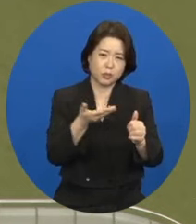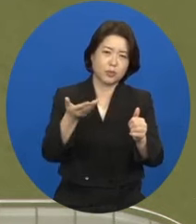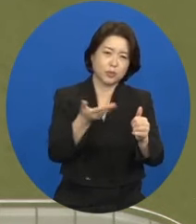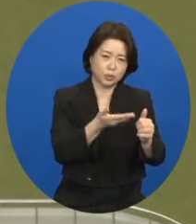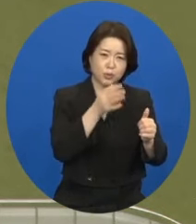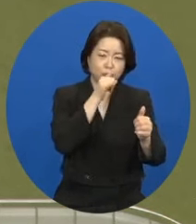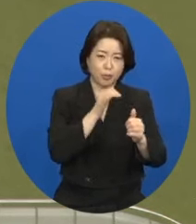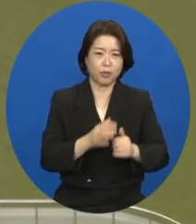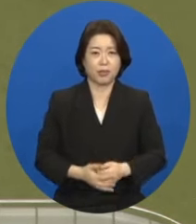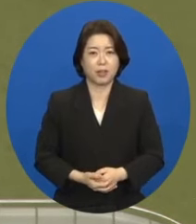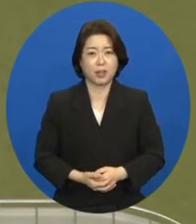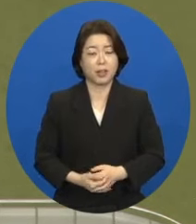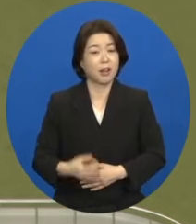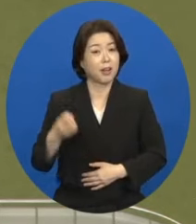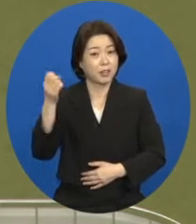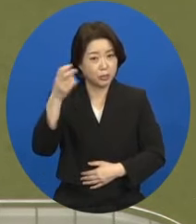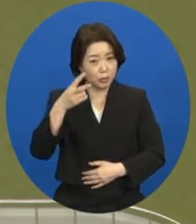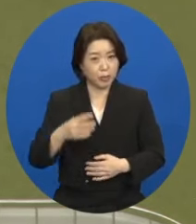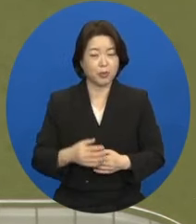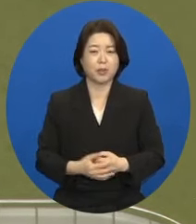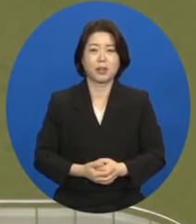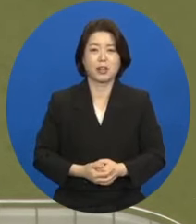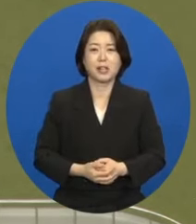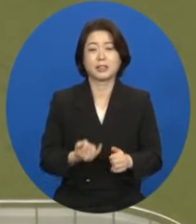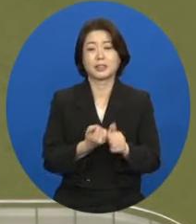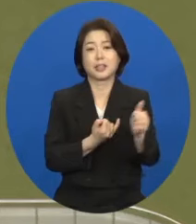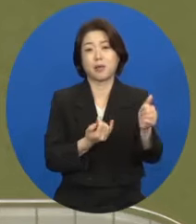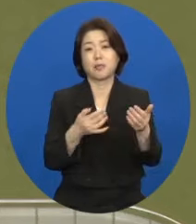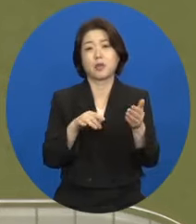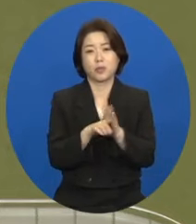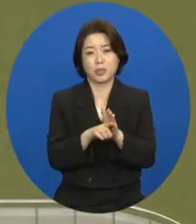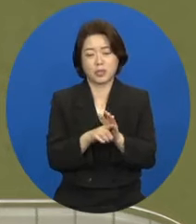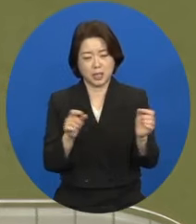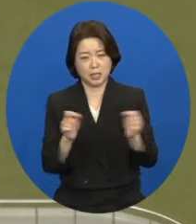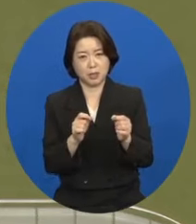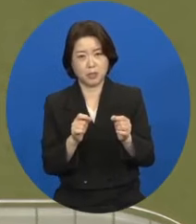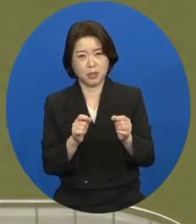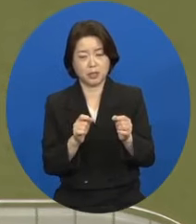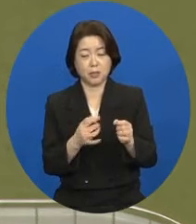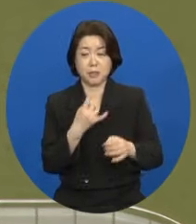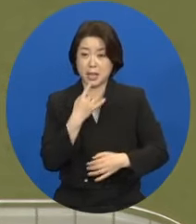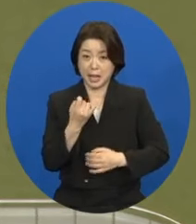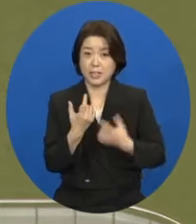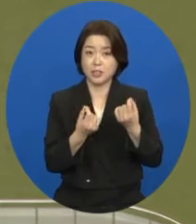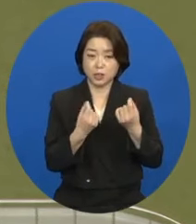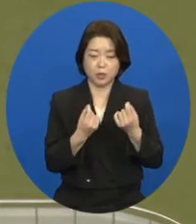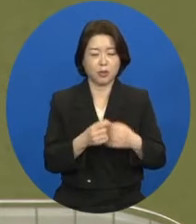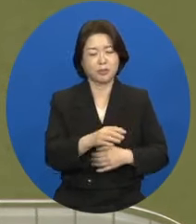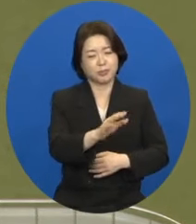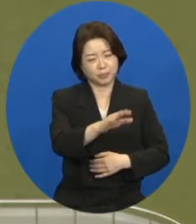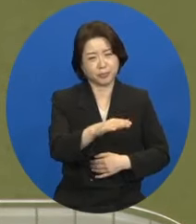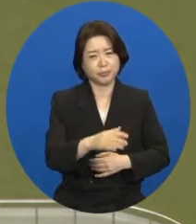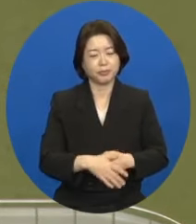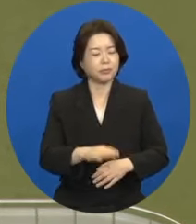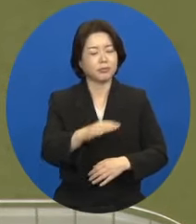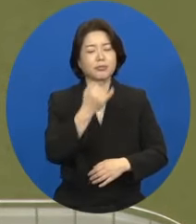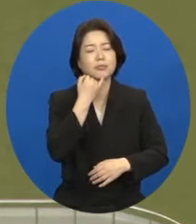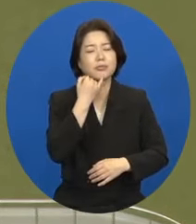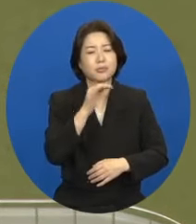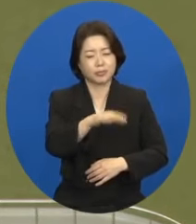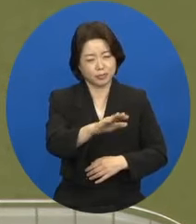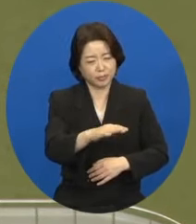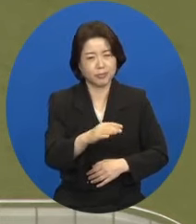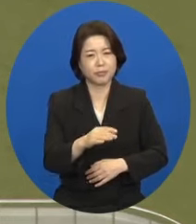계십니다. 또한 그 남편을 위해서 옆에서 아비가일처럼 여보 아니야,